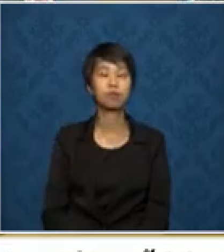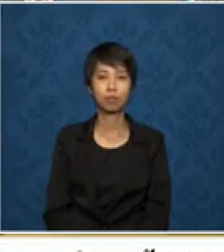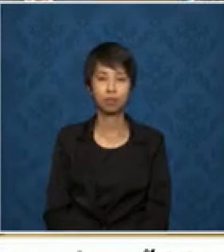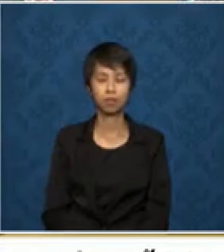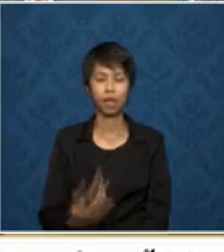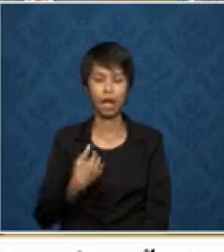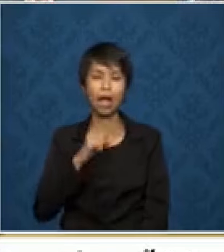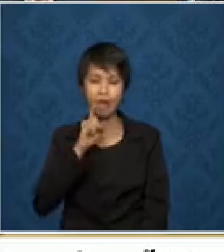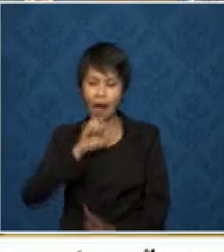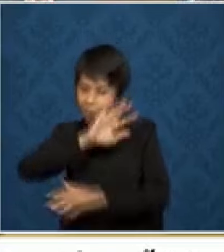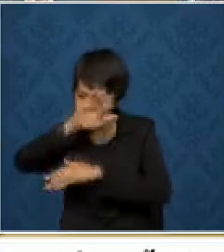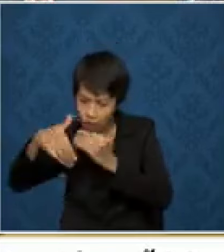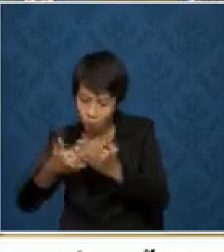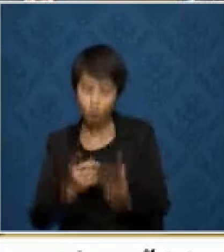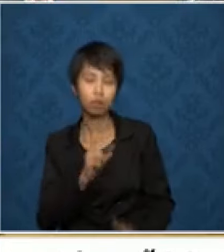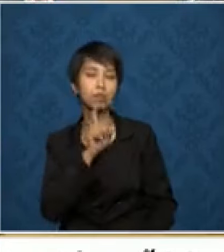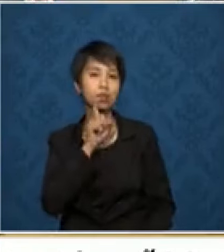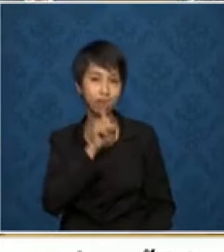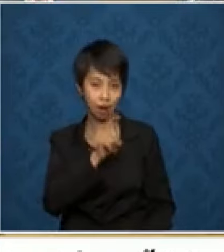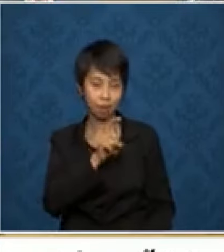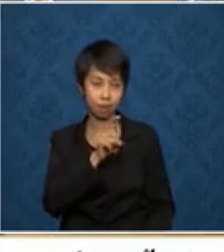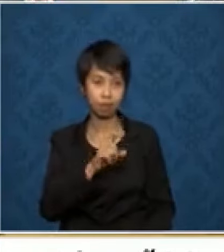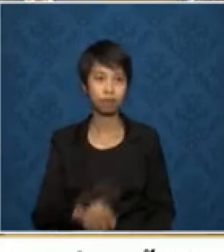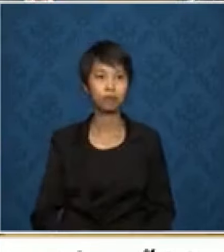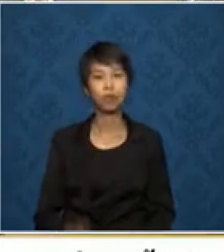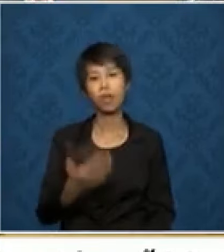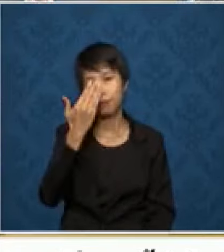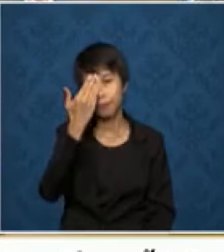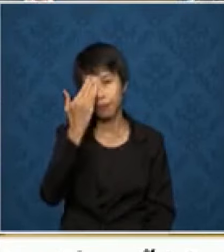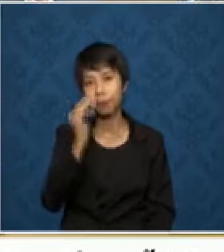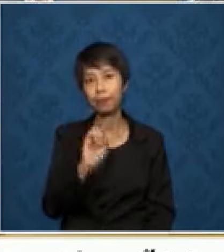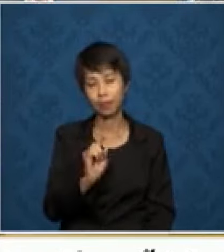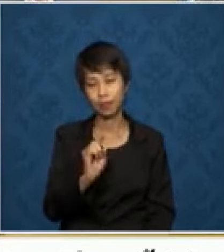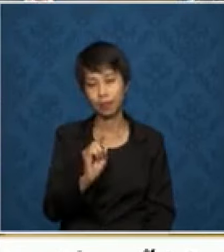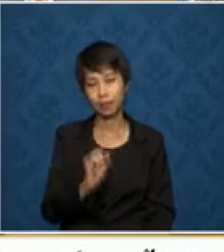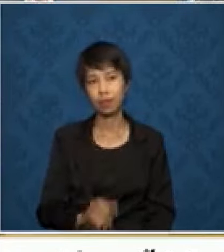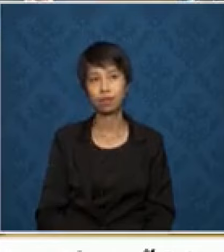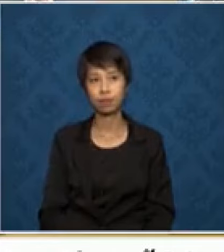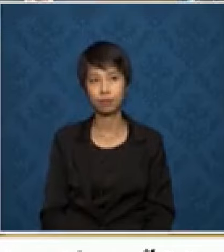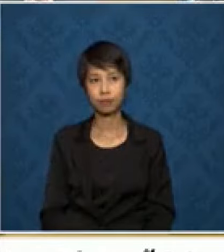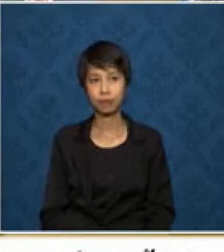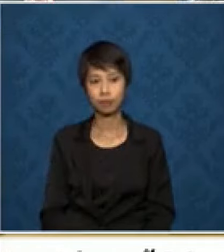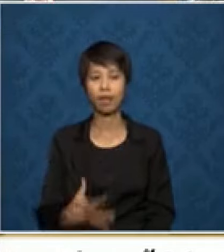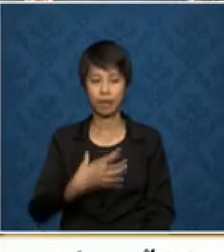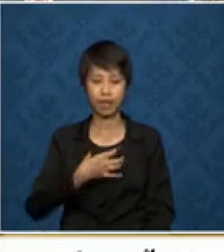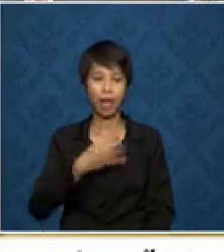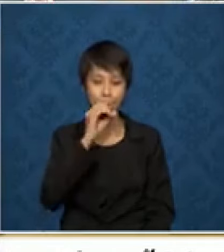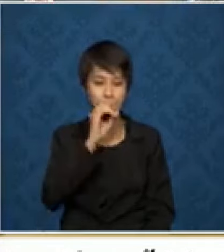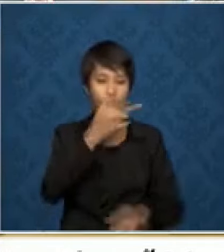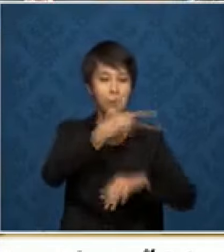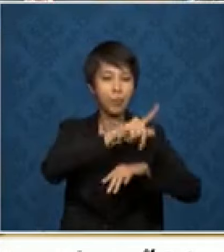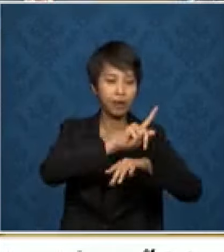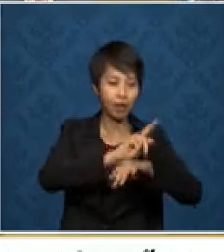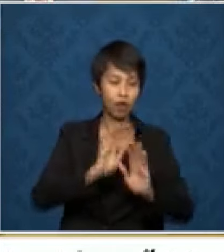ที่ถามมาทั้งหมดก็เพื่อจะกราบเรียนกับท่านประธานผ่านไปยัง